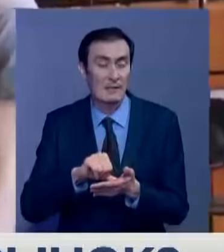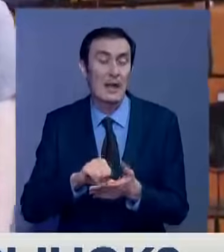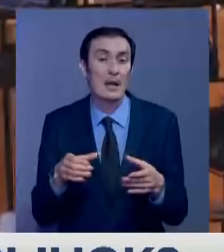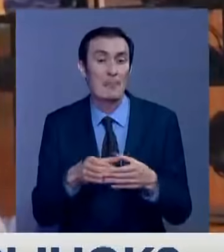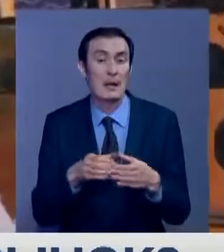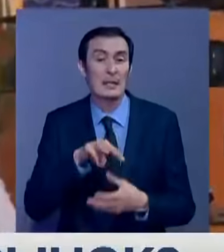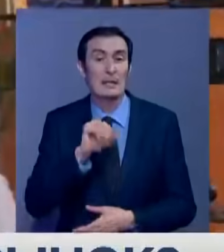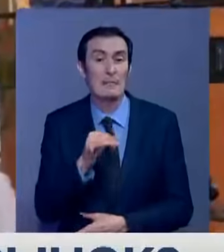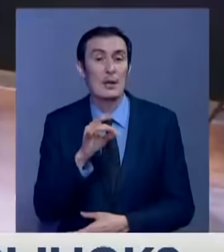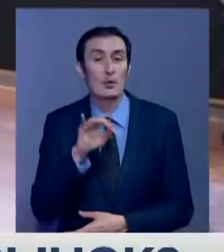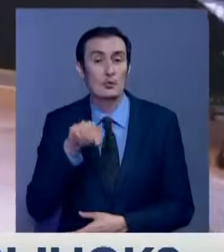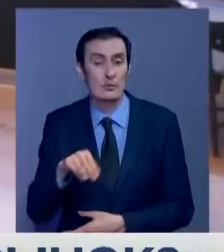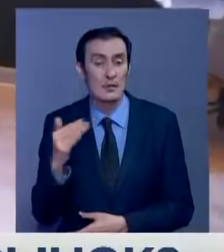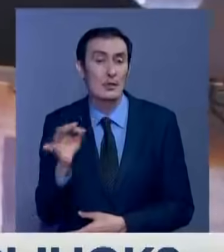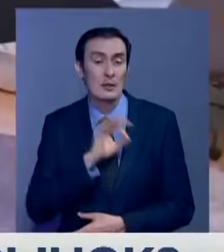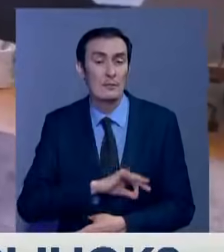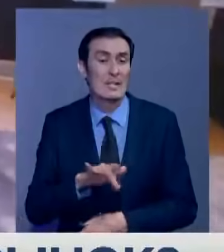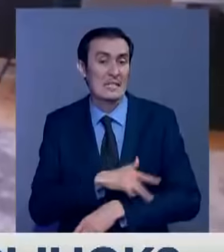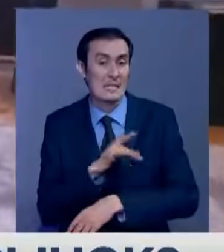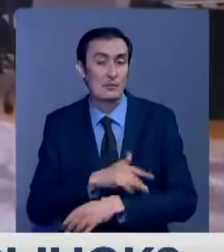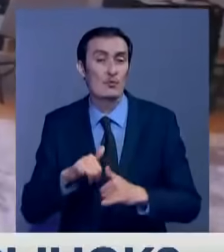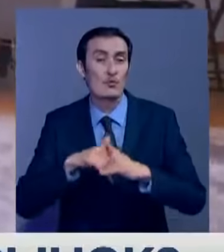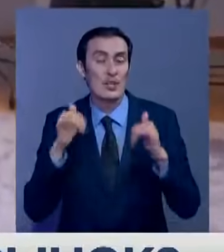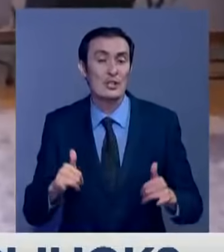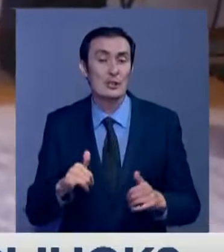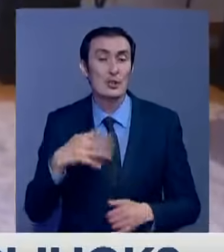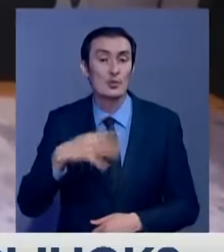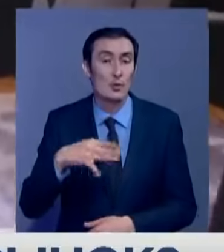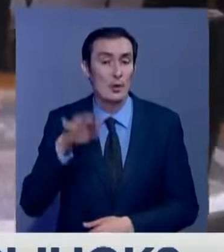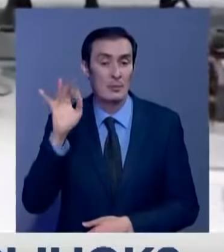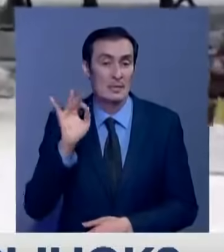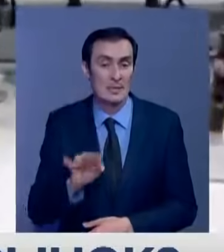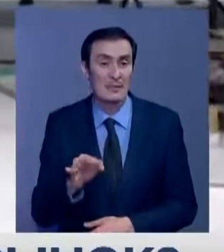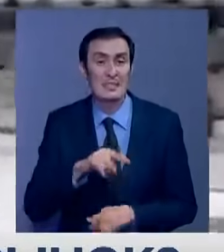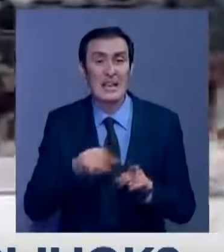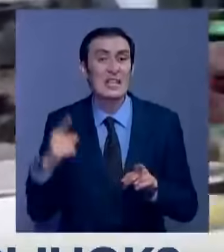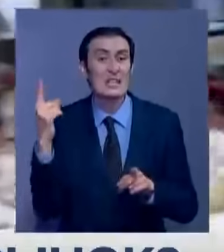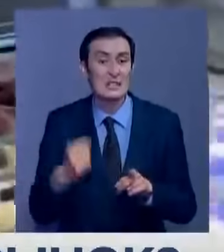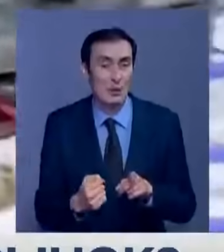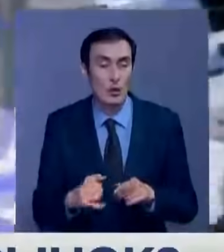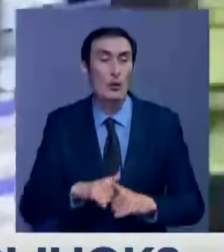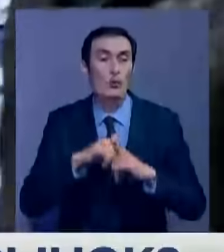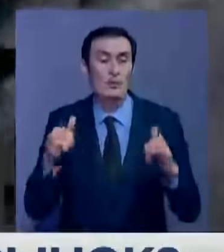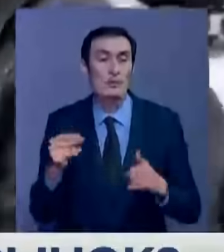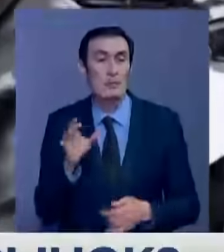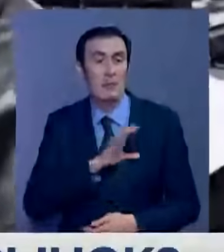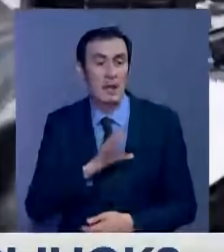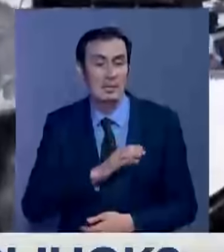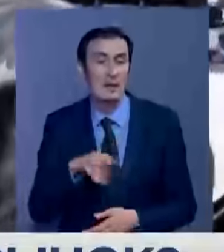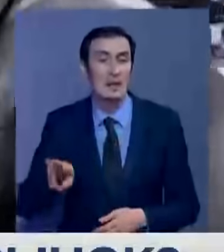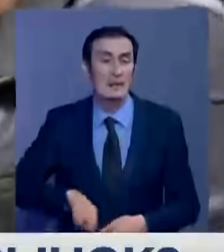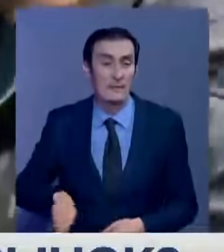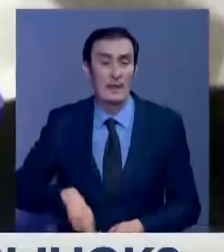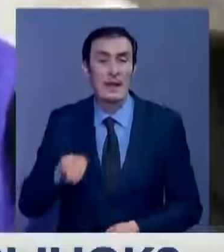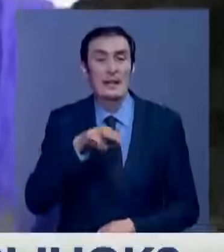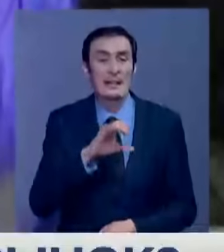Microsoft, количество пользователей их онлайн-сервисов увеличилось на 40% за неделю. Выросло и состояние гендиректора